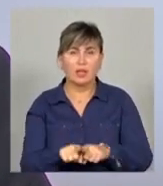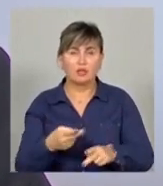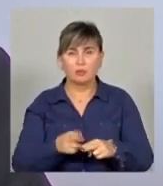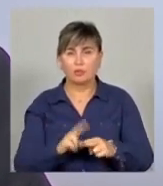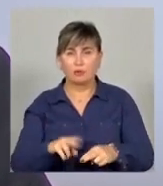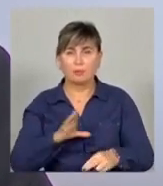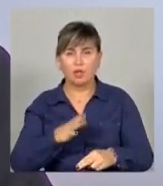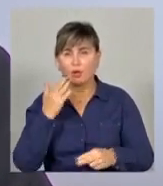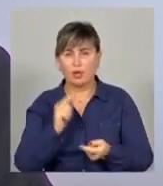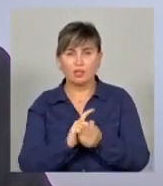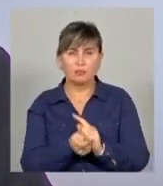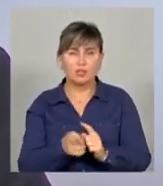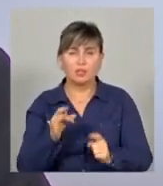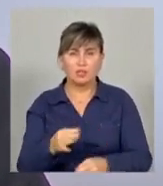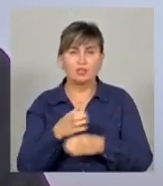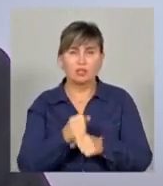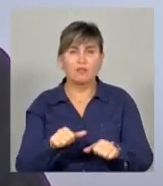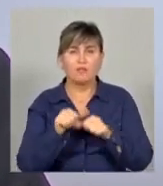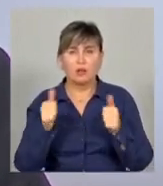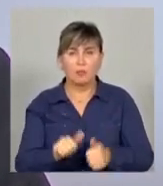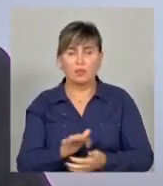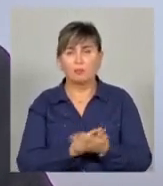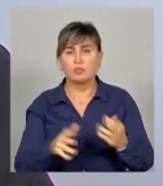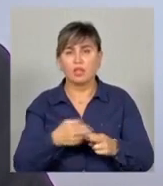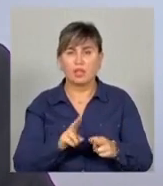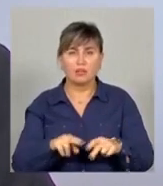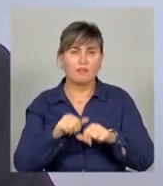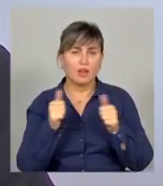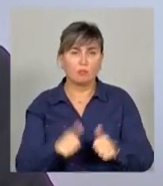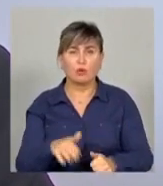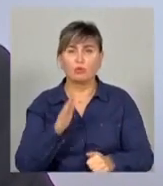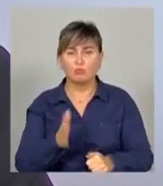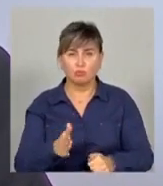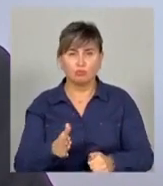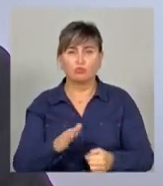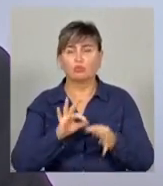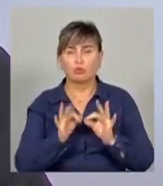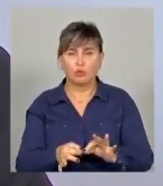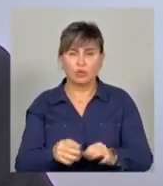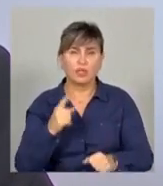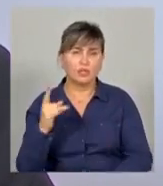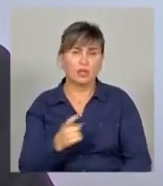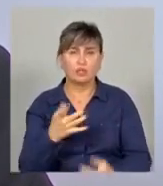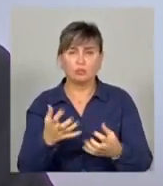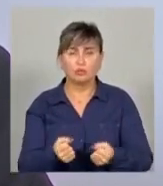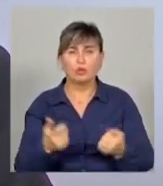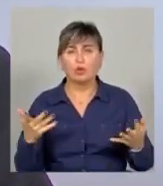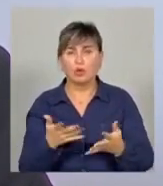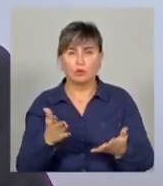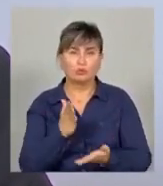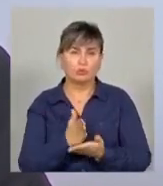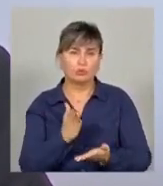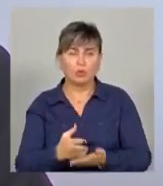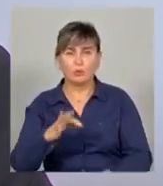был слегка изменен и сокращен формат. И на протяжении этого формата будет достаточно сложно один раз получить какое-то